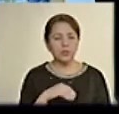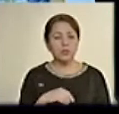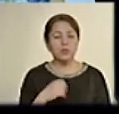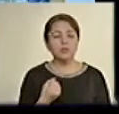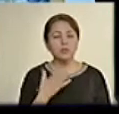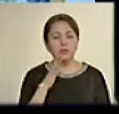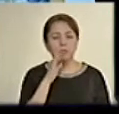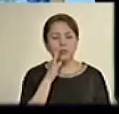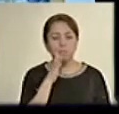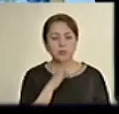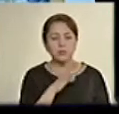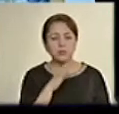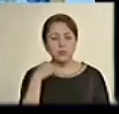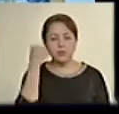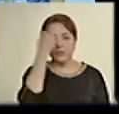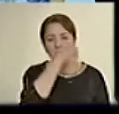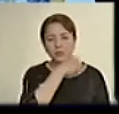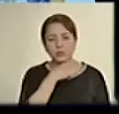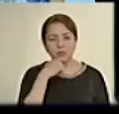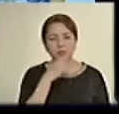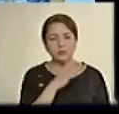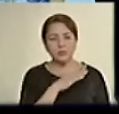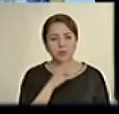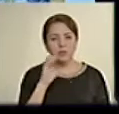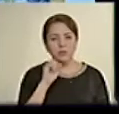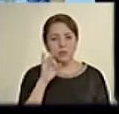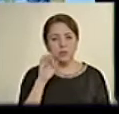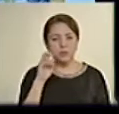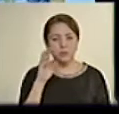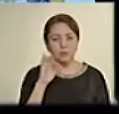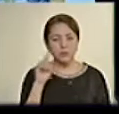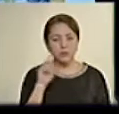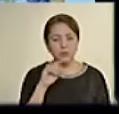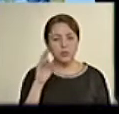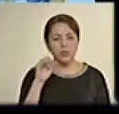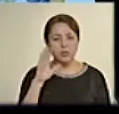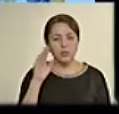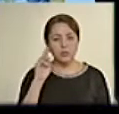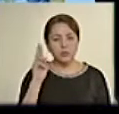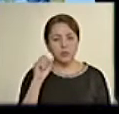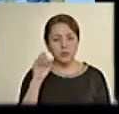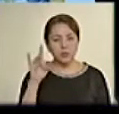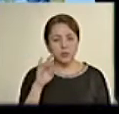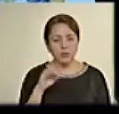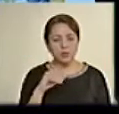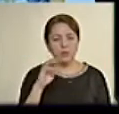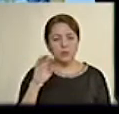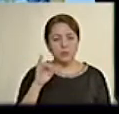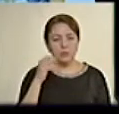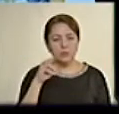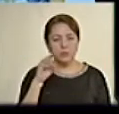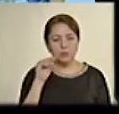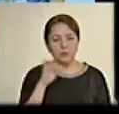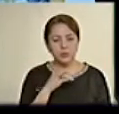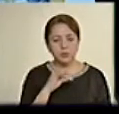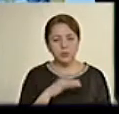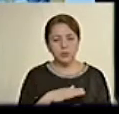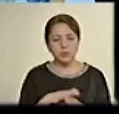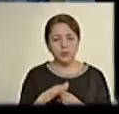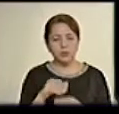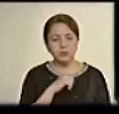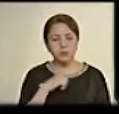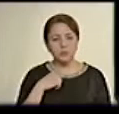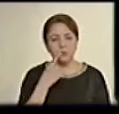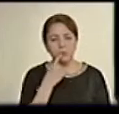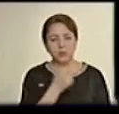o'sha sarboz, navkar hamda topchi sifatida o'z askarlarini bo'lib, hatto sarbozxona